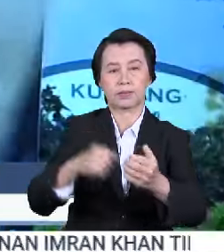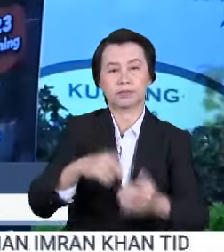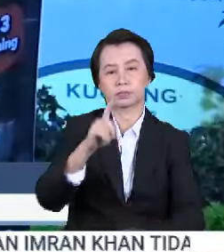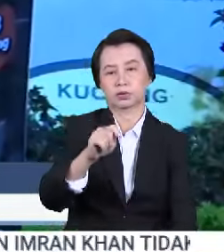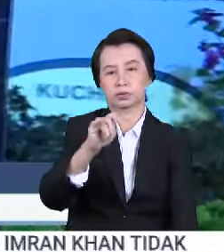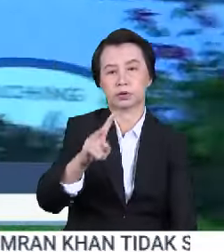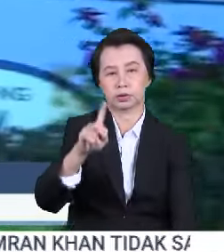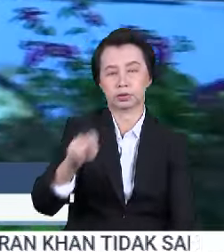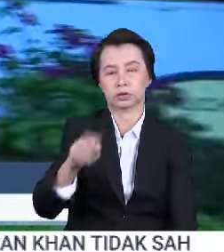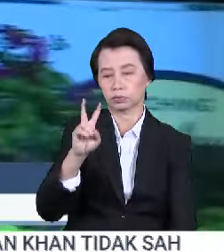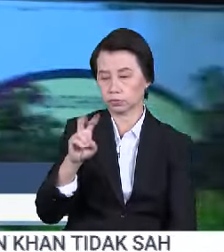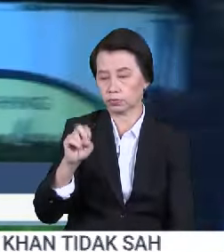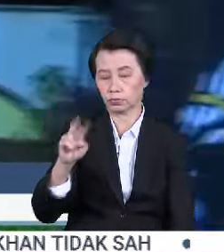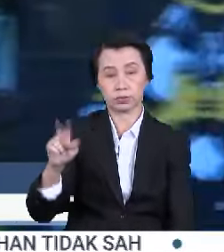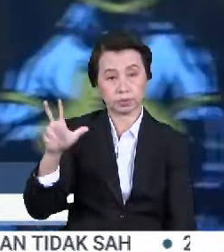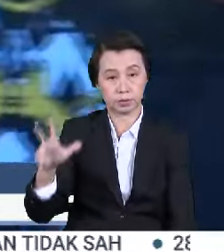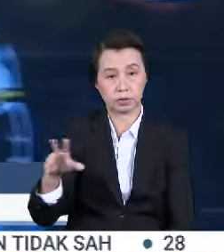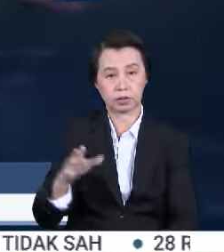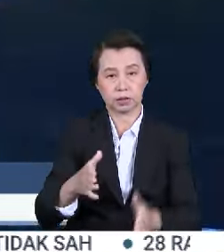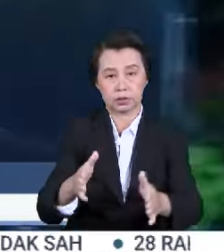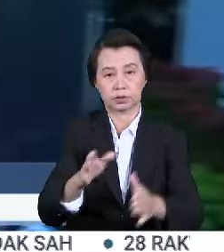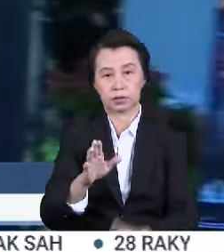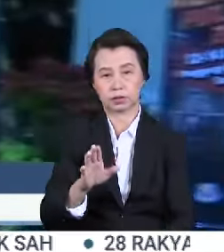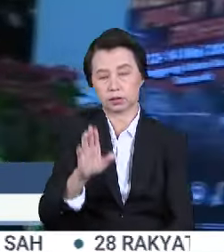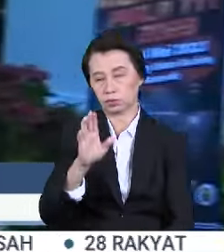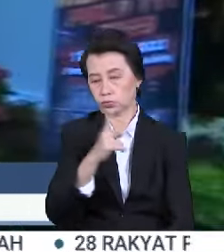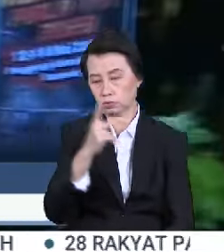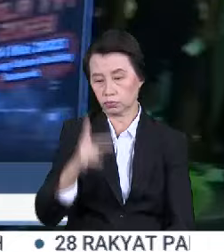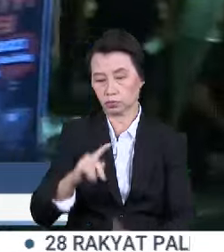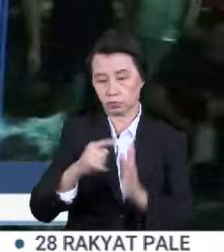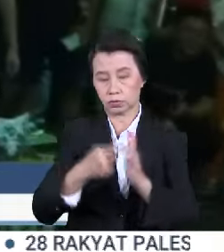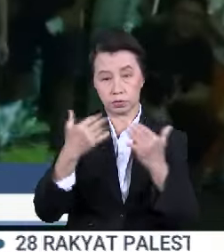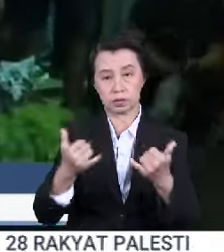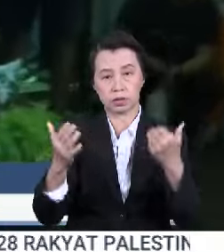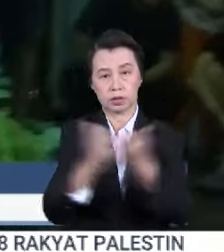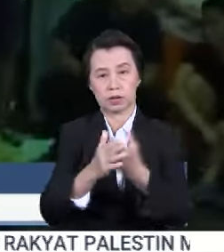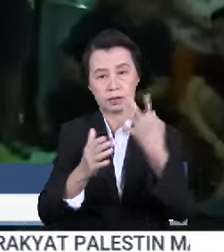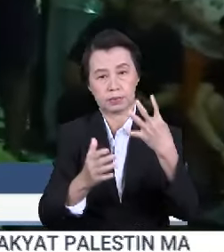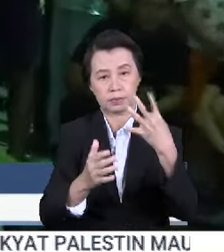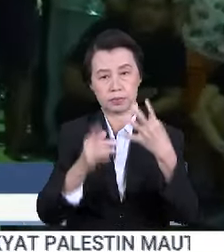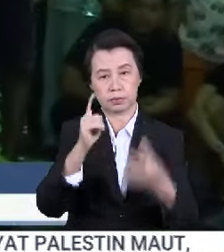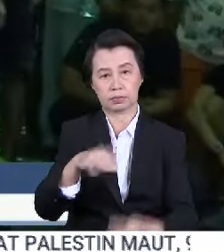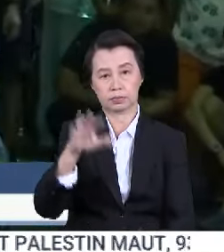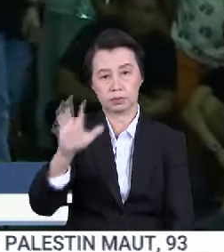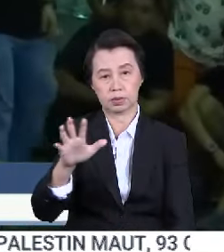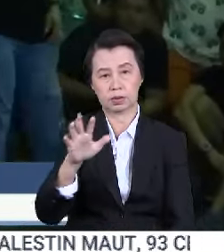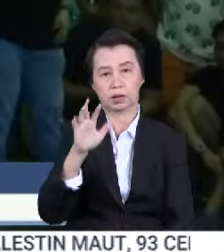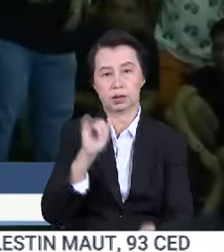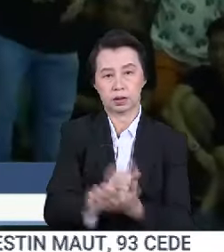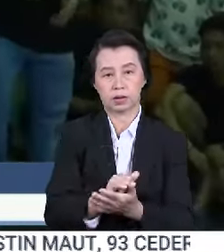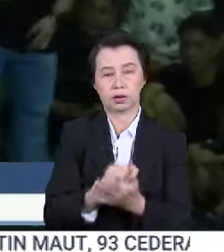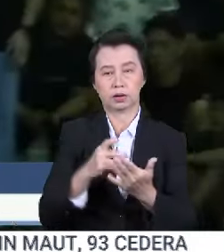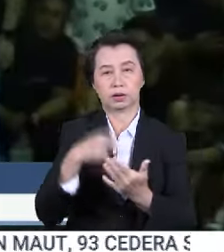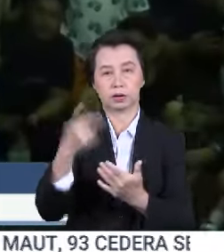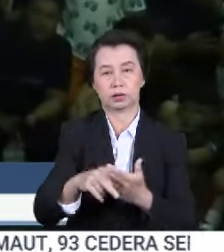2023 di panggung udara Jalan Taman Budaya kucing bermula hari ini hingga 14 Mei merupakan salah satu upacara